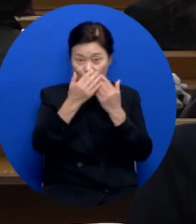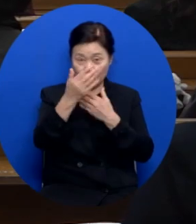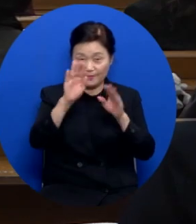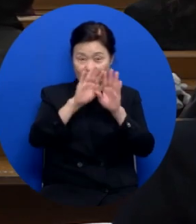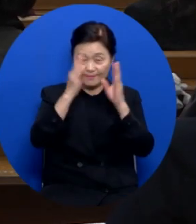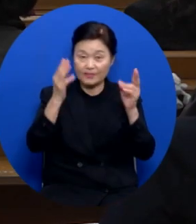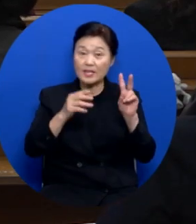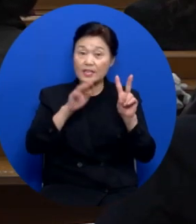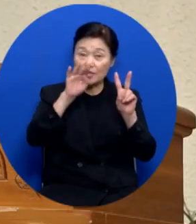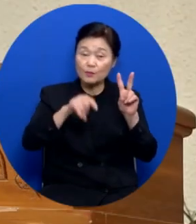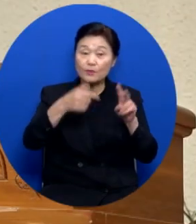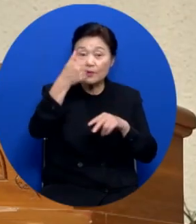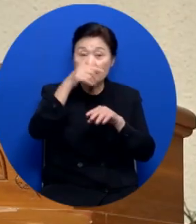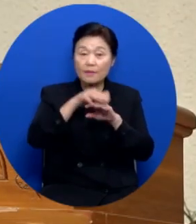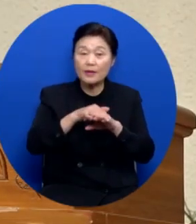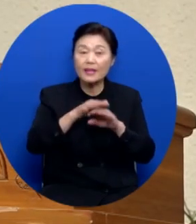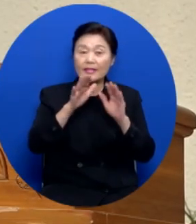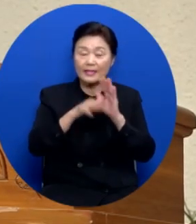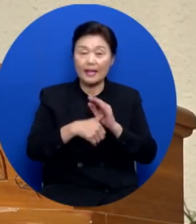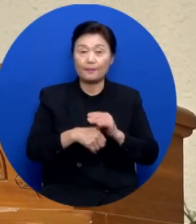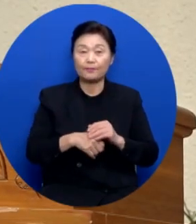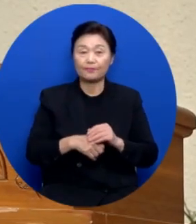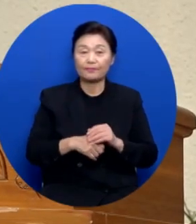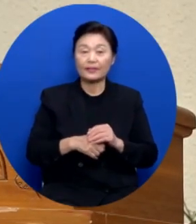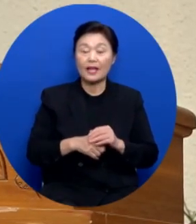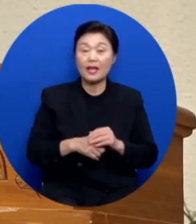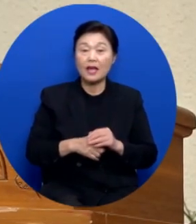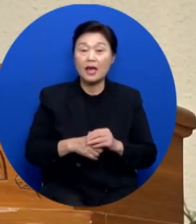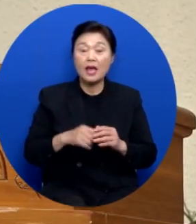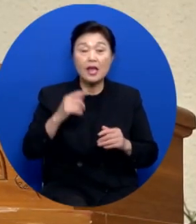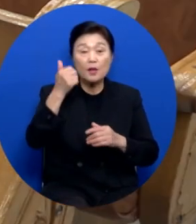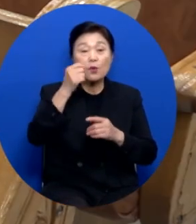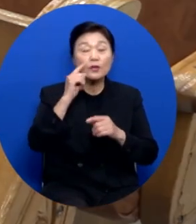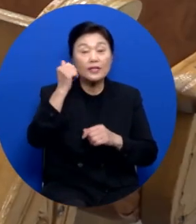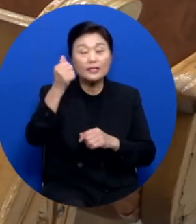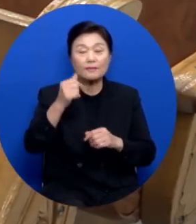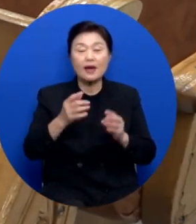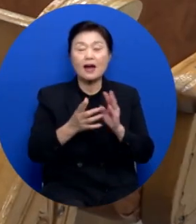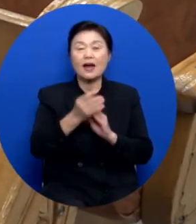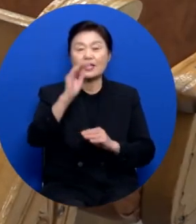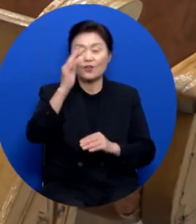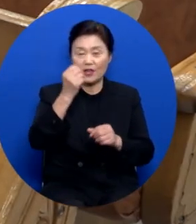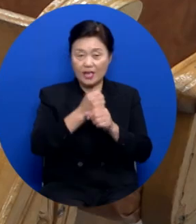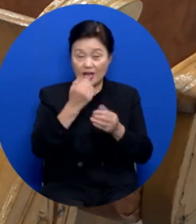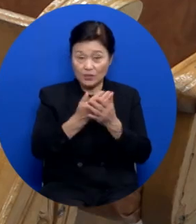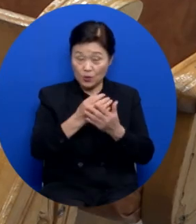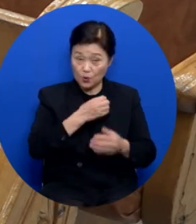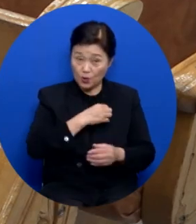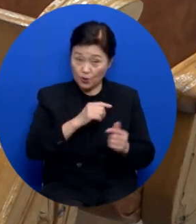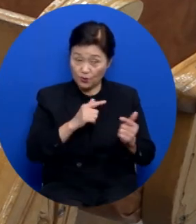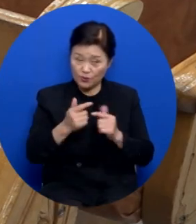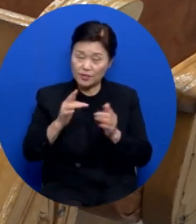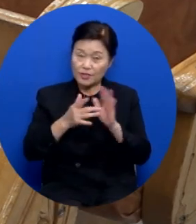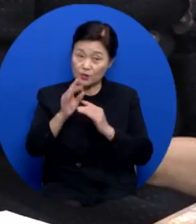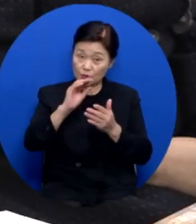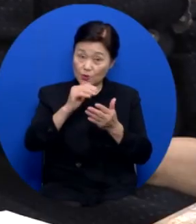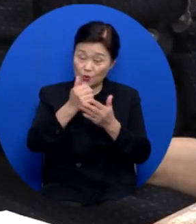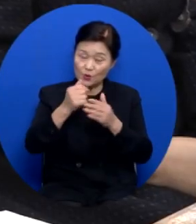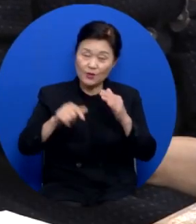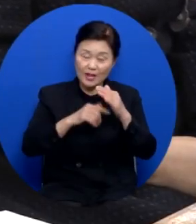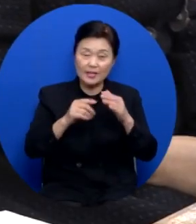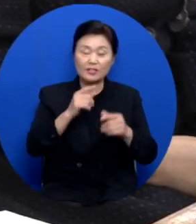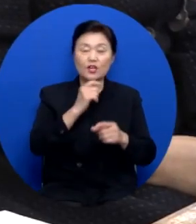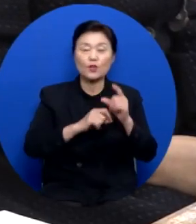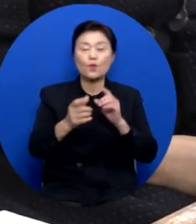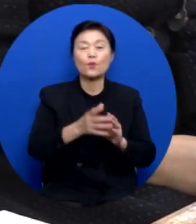일부 예배에서 설교를 전한 대구 남산교회 이정환 목사는 하나되게 하소서 회원들이 예수 그리스도 안에서 더욱